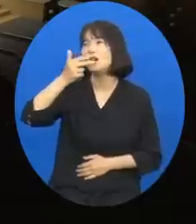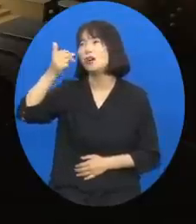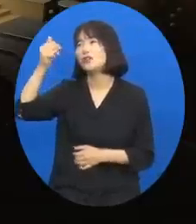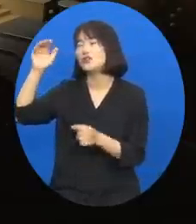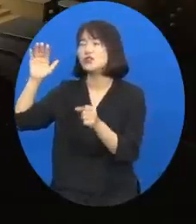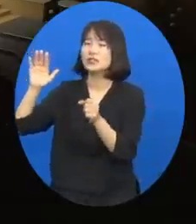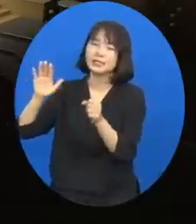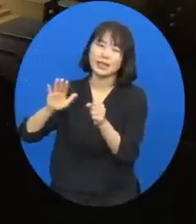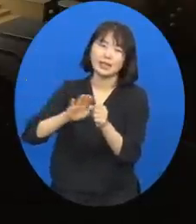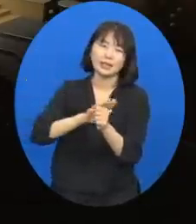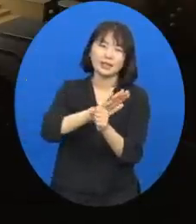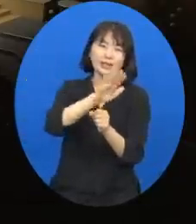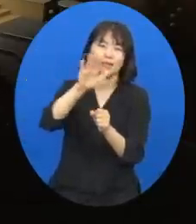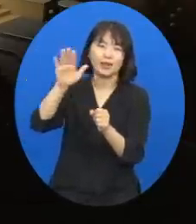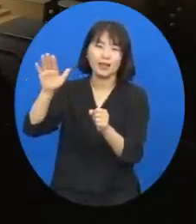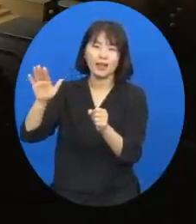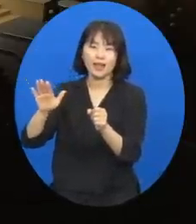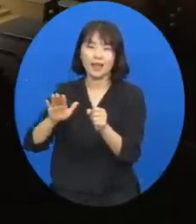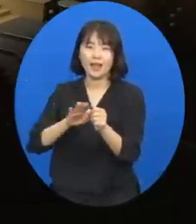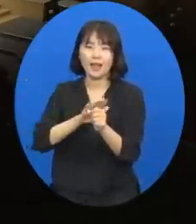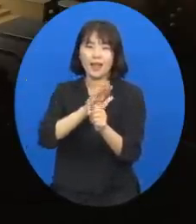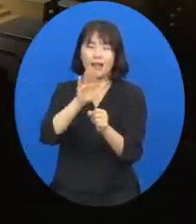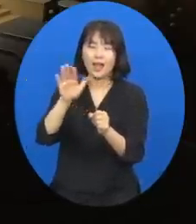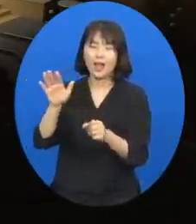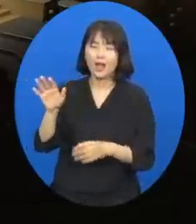to be 아